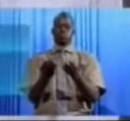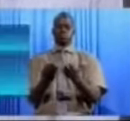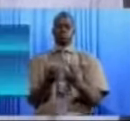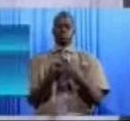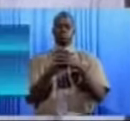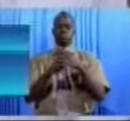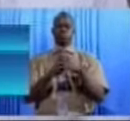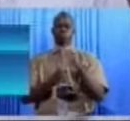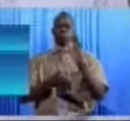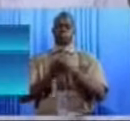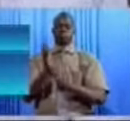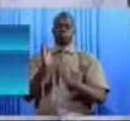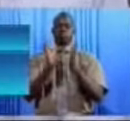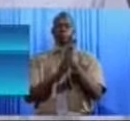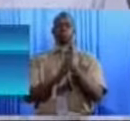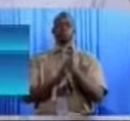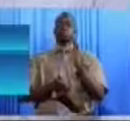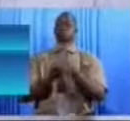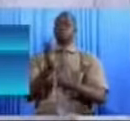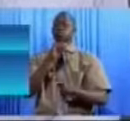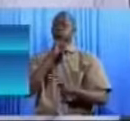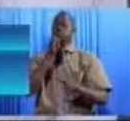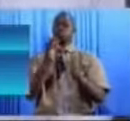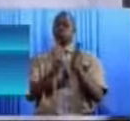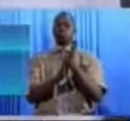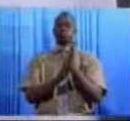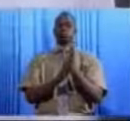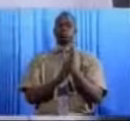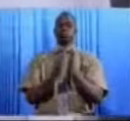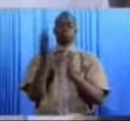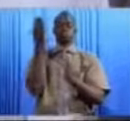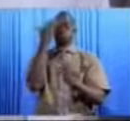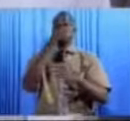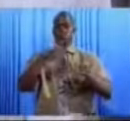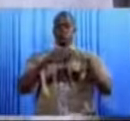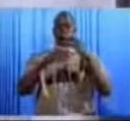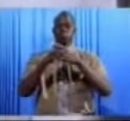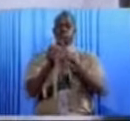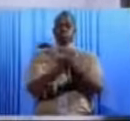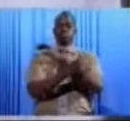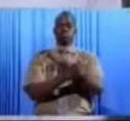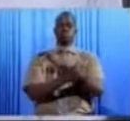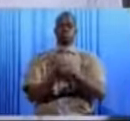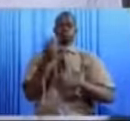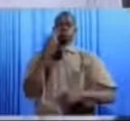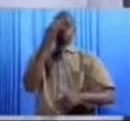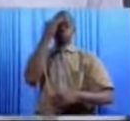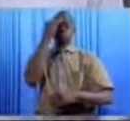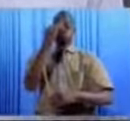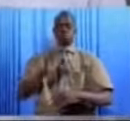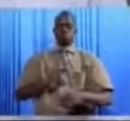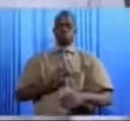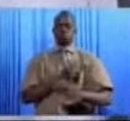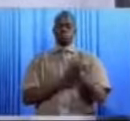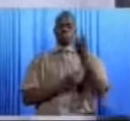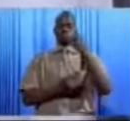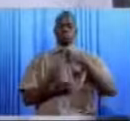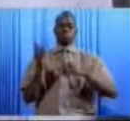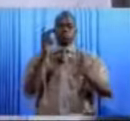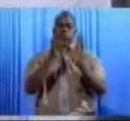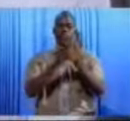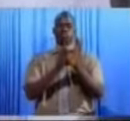par aller à l'école s'ils ne vont pas à l'école n'iront jamais construire le pays c'est pour ça que nous on a voulu participer à notre